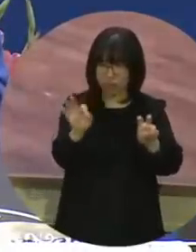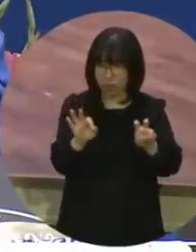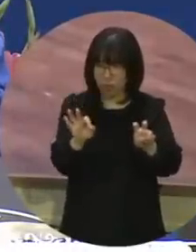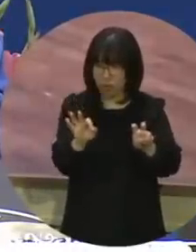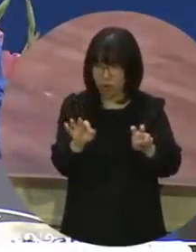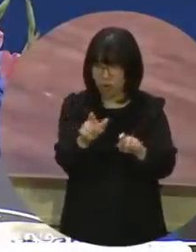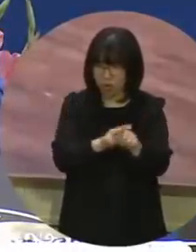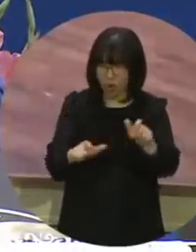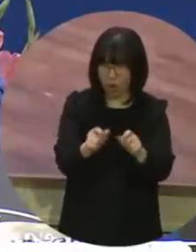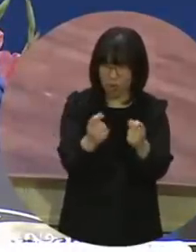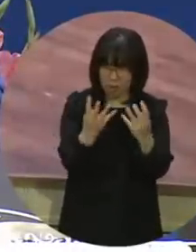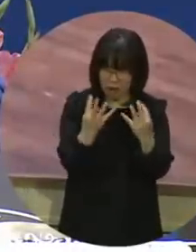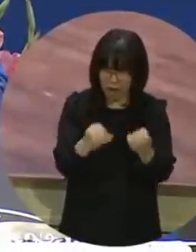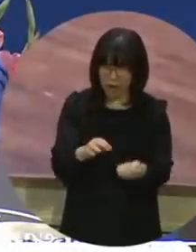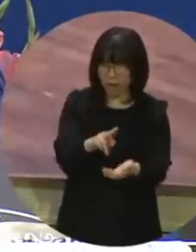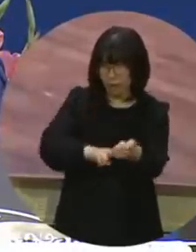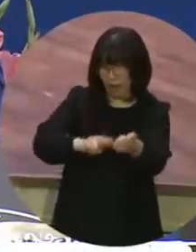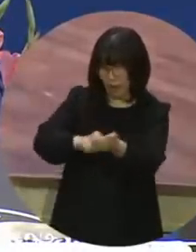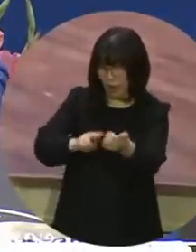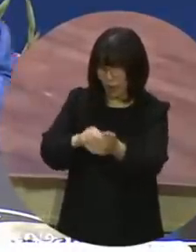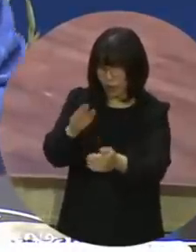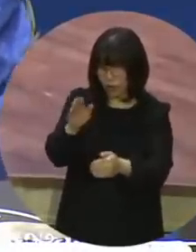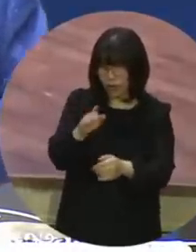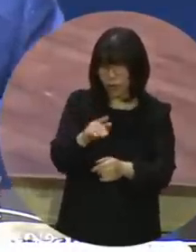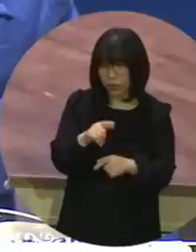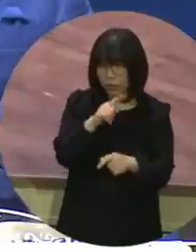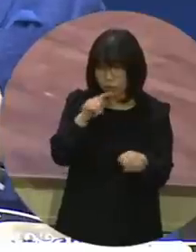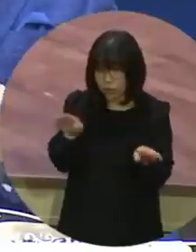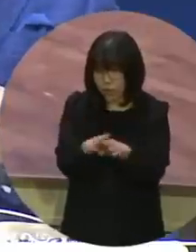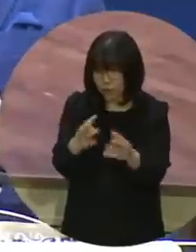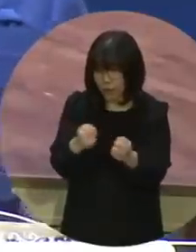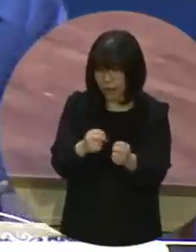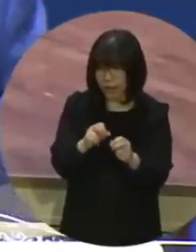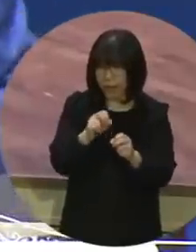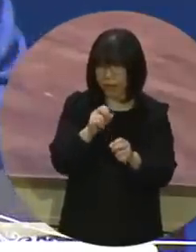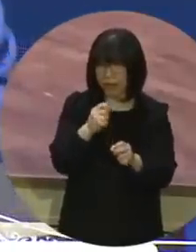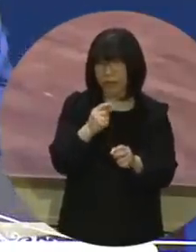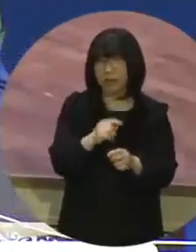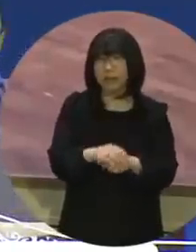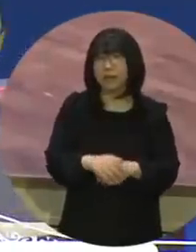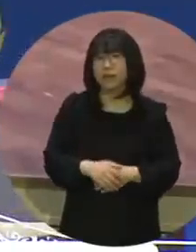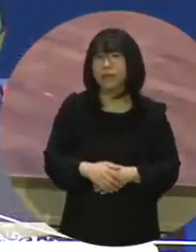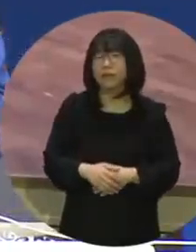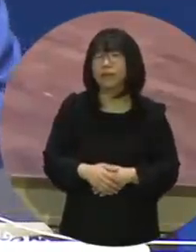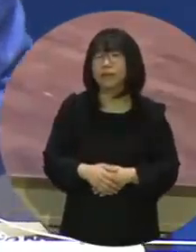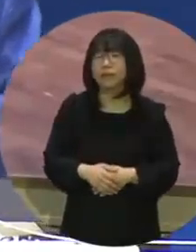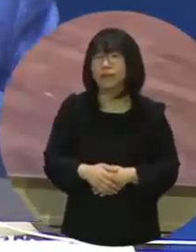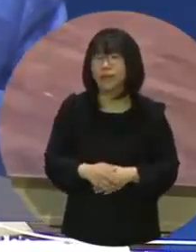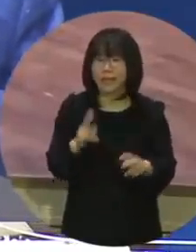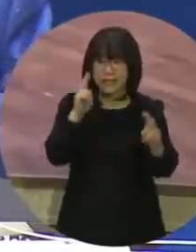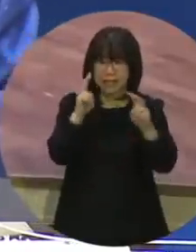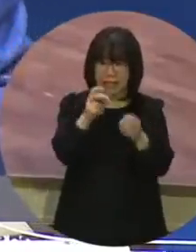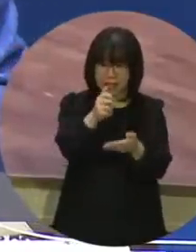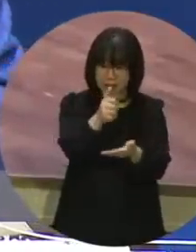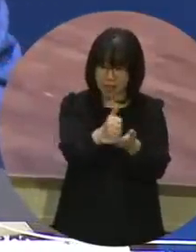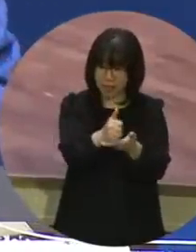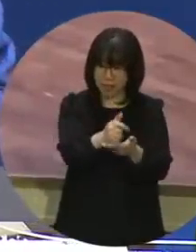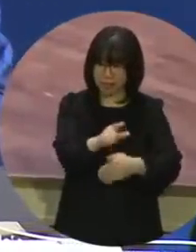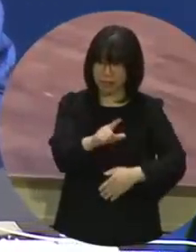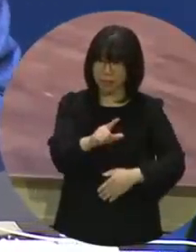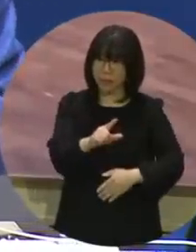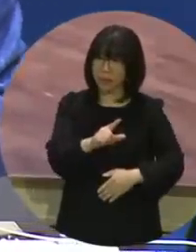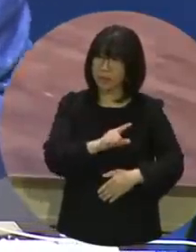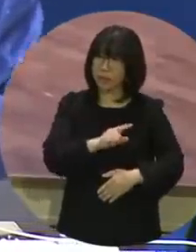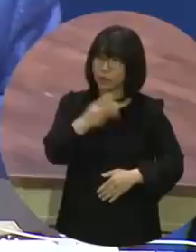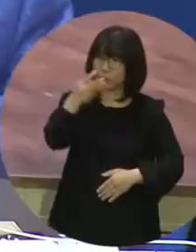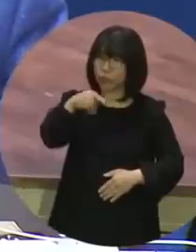20% 최고로 많이 먹어 주일날 시업. 이제 사장 이름이 말이죠 투렛 캐시랍니다.